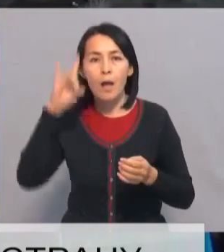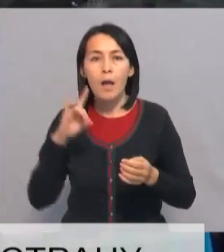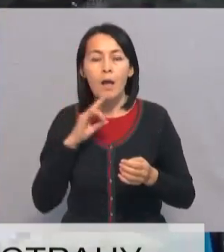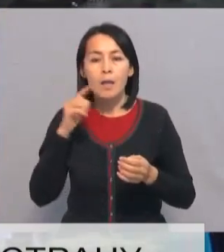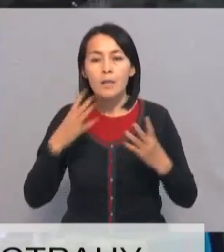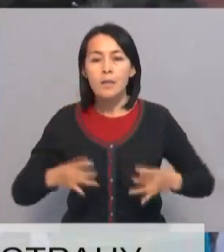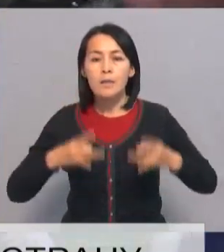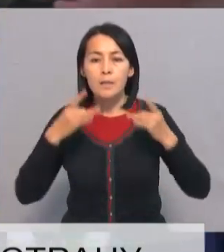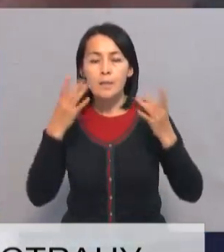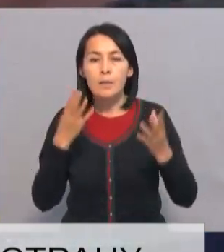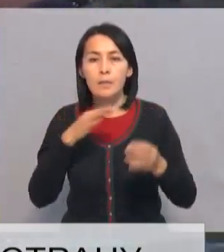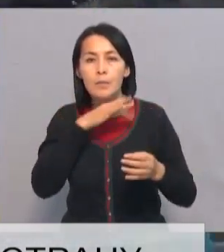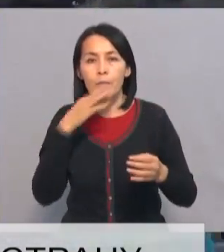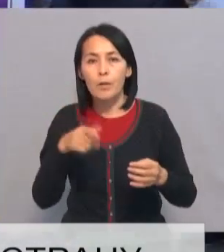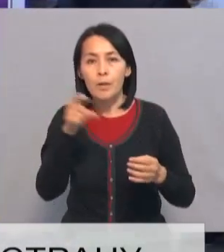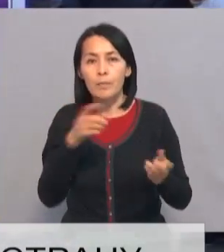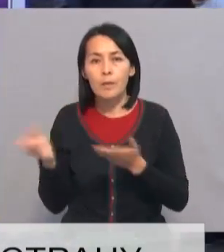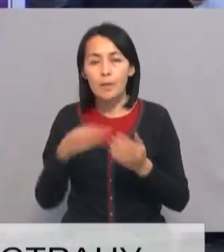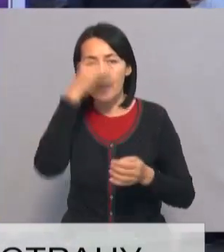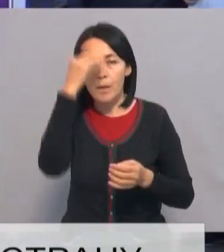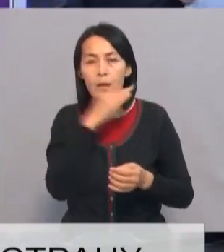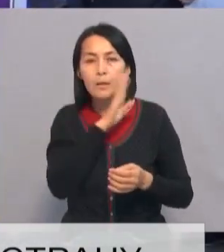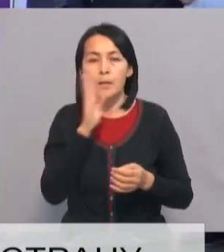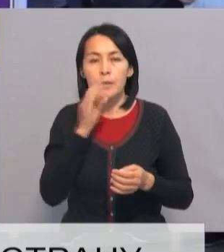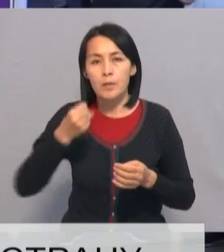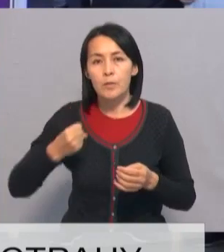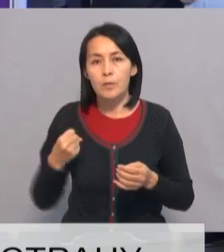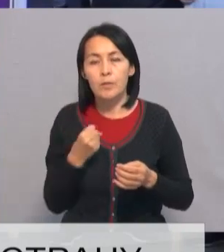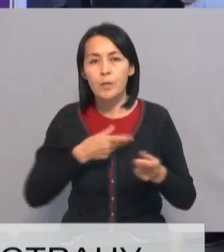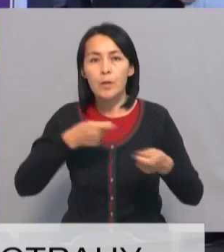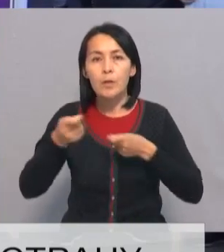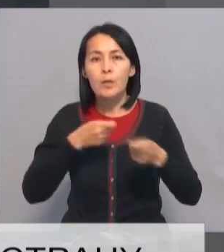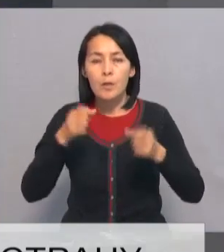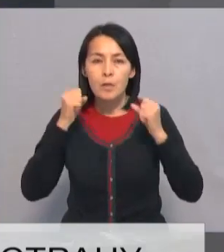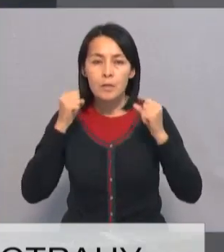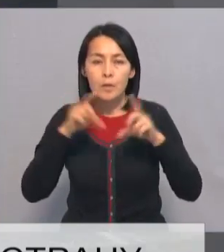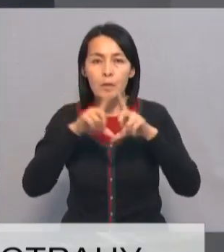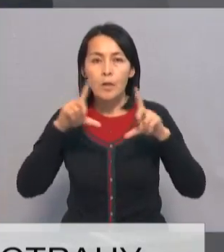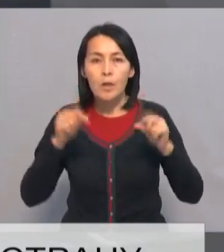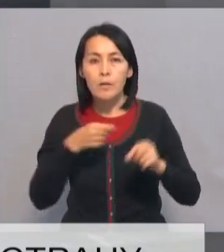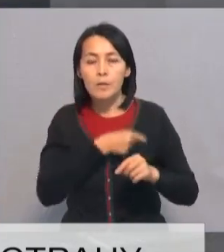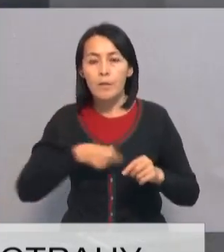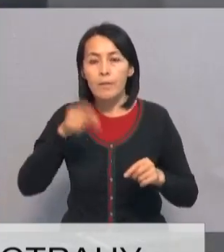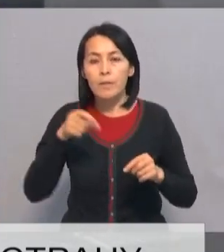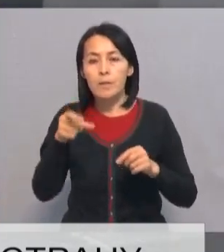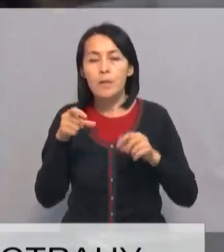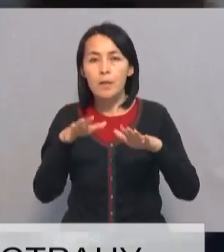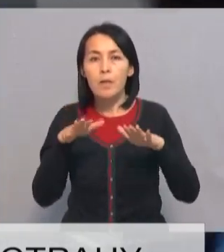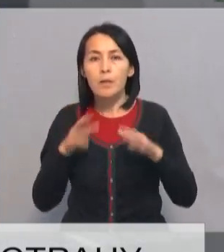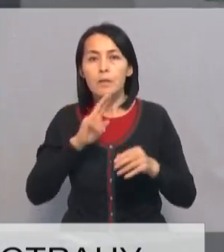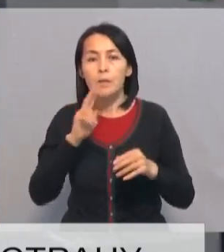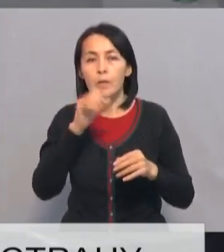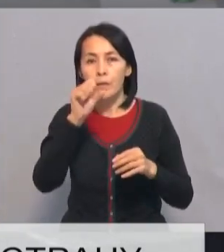На церемонии собралось большое количество родителей спортсменов-победителей, руководителей спортивных школ и болельщиков.